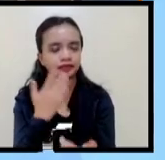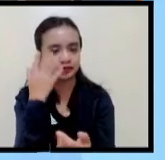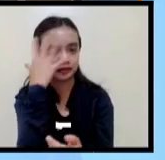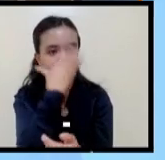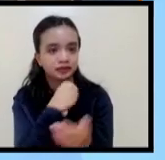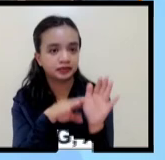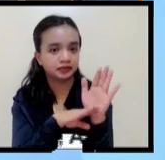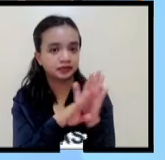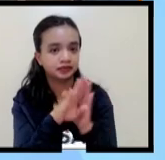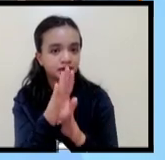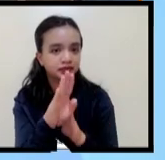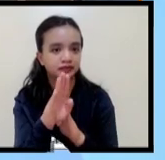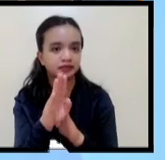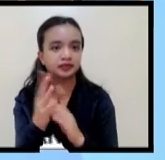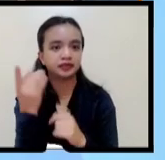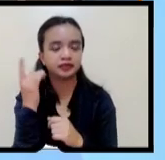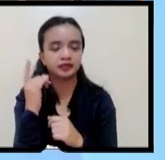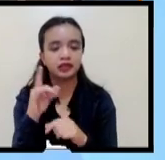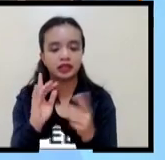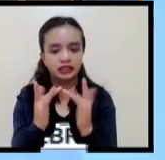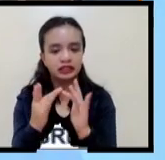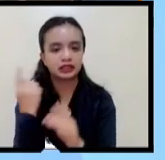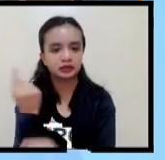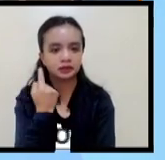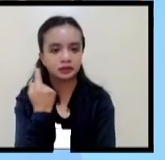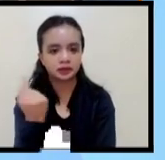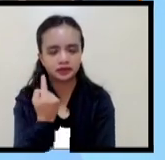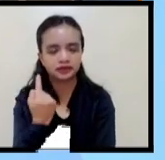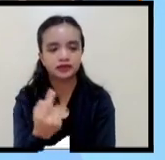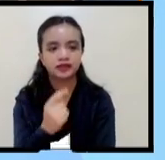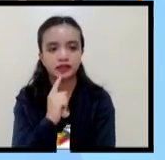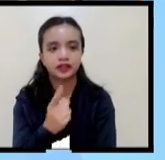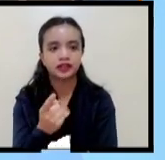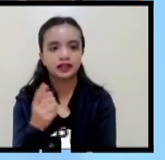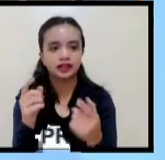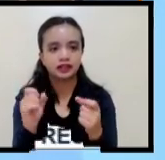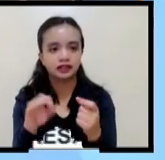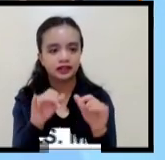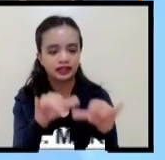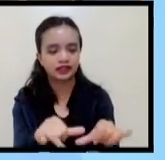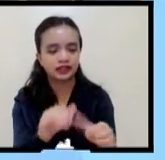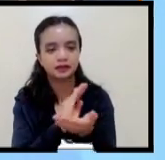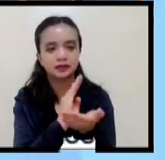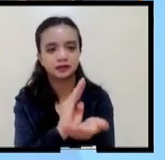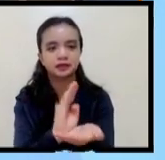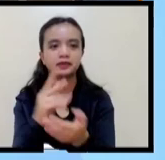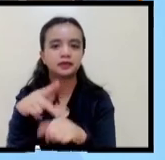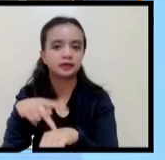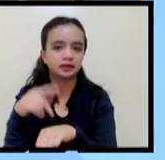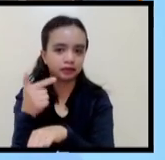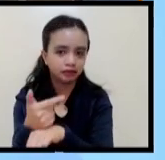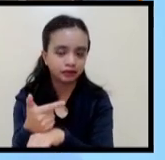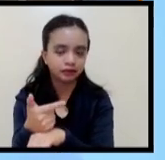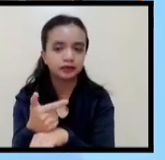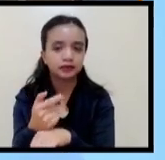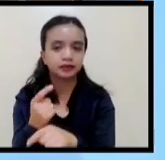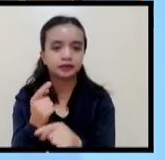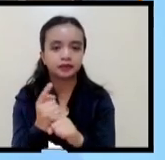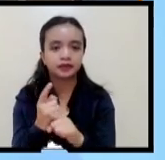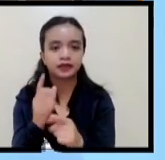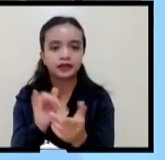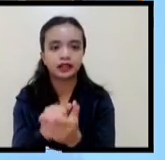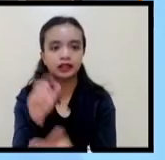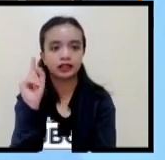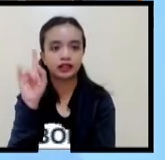Wi-Fi ng pandemic. Wi-Fi lang kailangan mo. Oo, kasi imagine mo. Yeah. Kahit nasa Boracay ka. Correct. Nasa Puerto Galera ka. Dati, di ba, commercial lang yan na kunyari